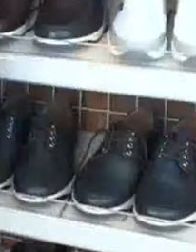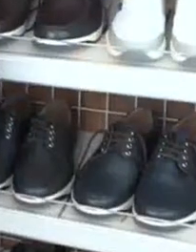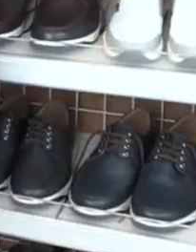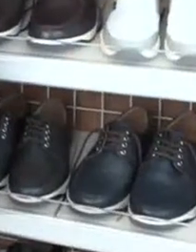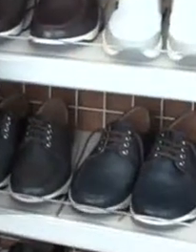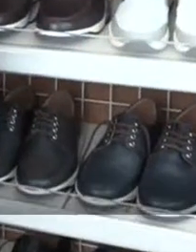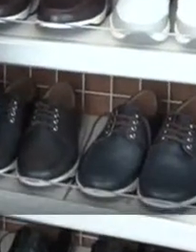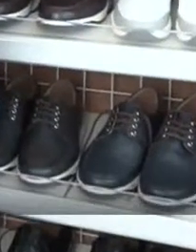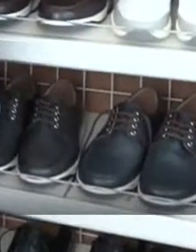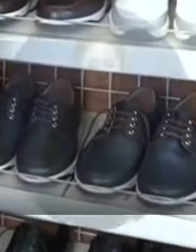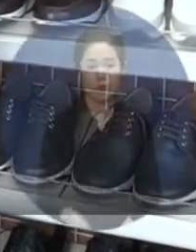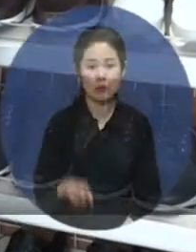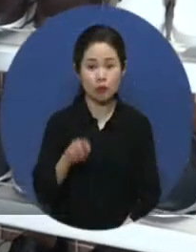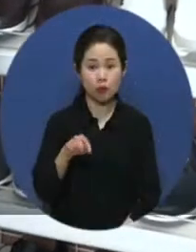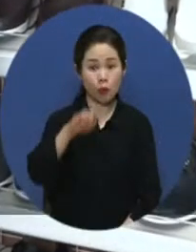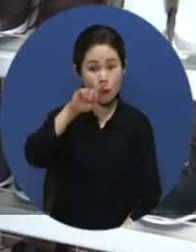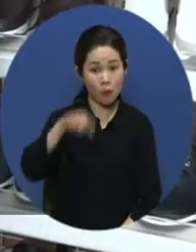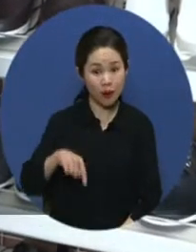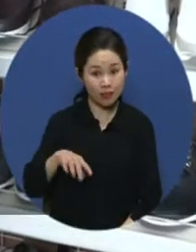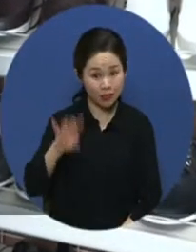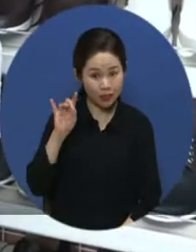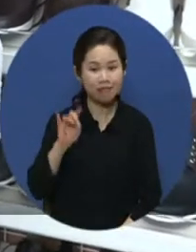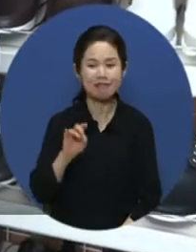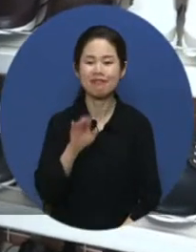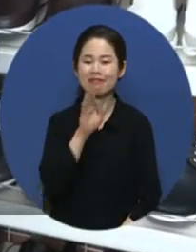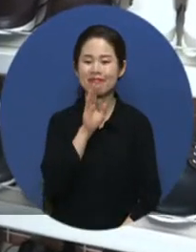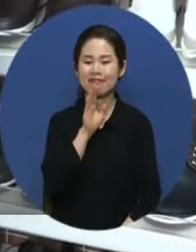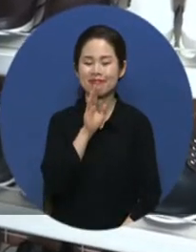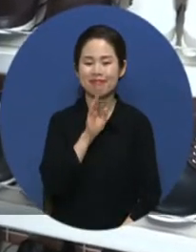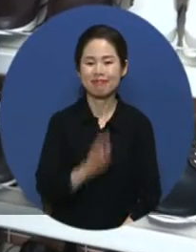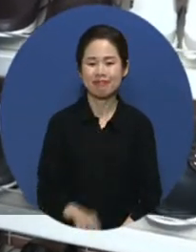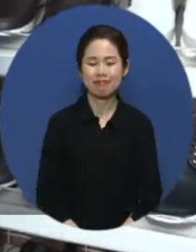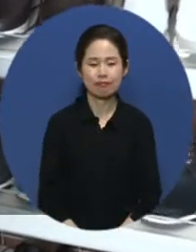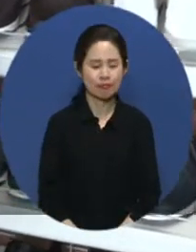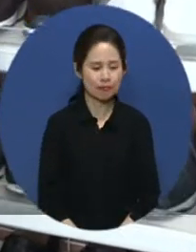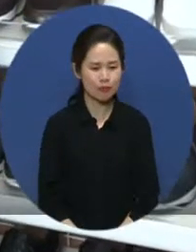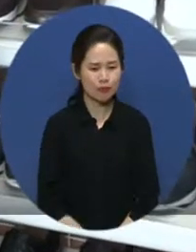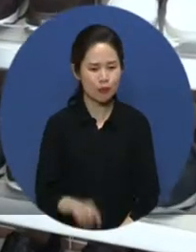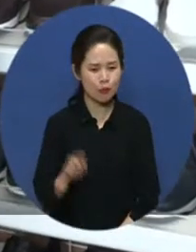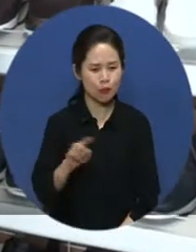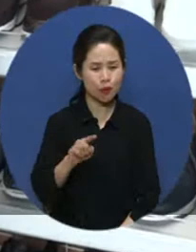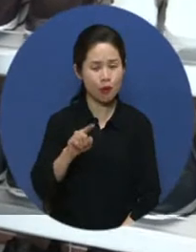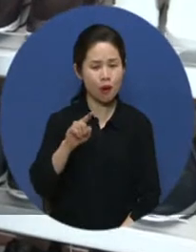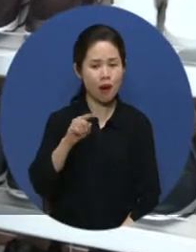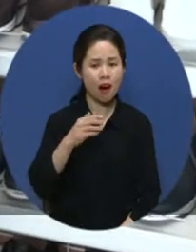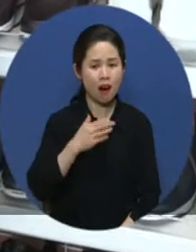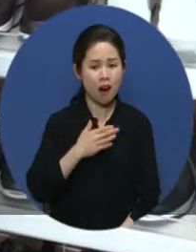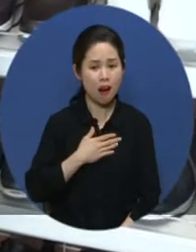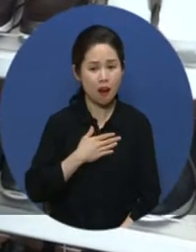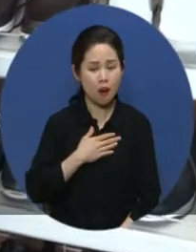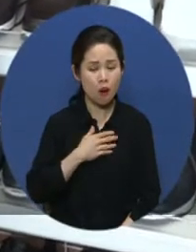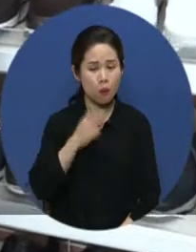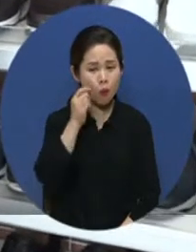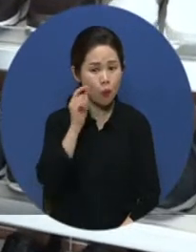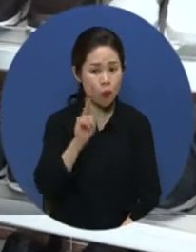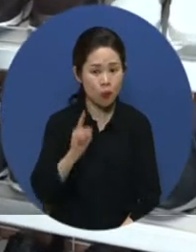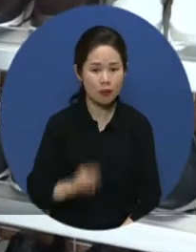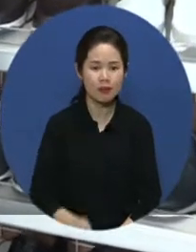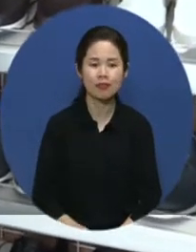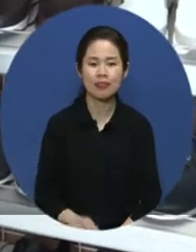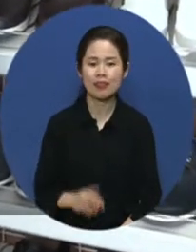60이 맞네요. 네. 아주 처음 방문하신 거예요? 네, 처음 방문했어요. 그럼 어떻게 알고 방문하신 거예요? 저